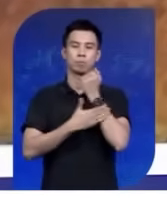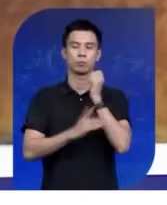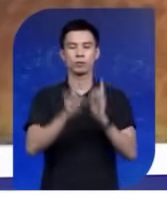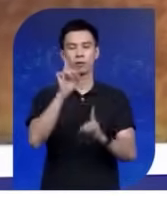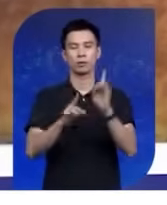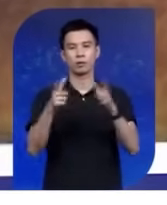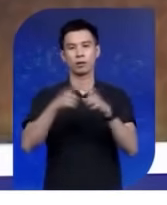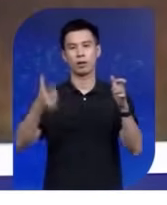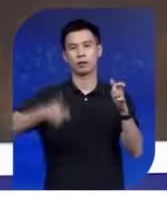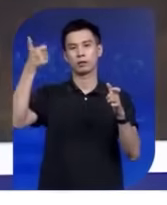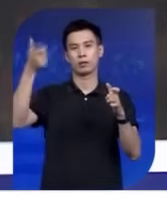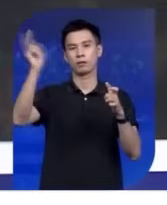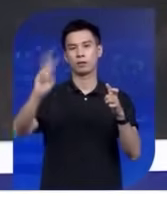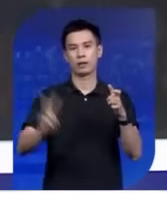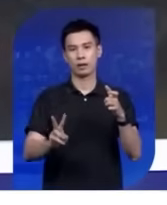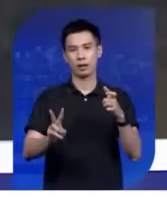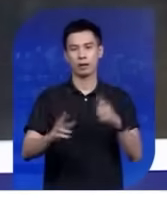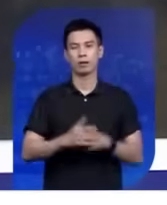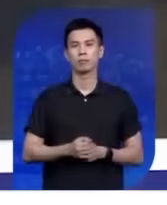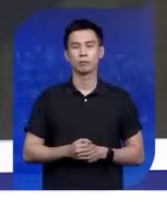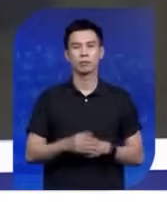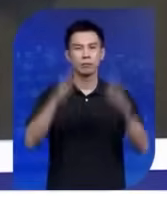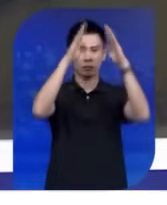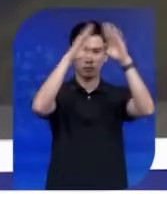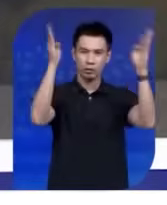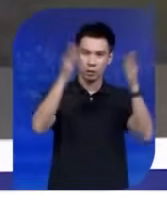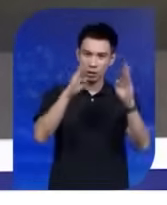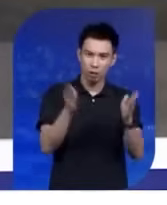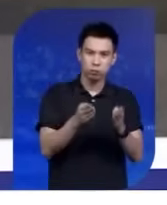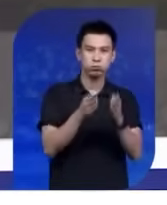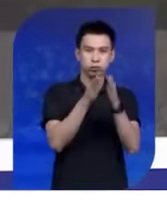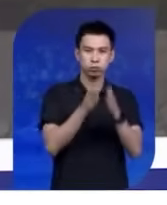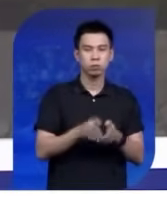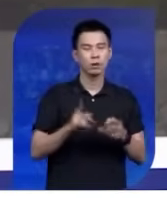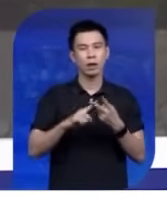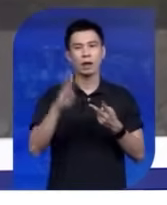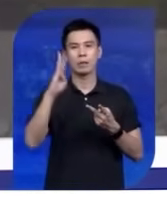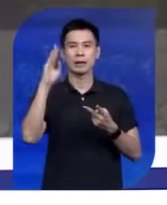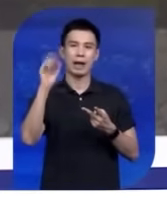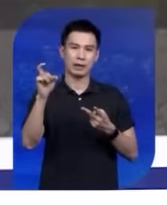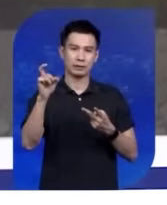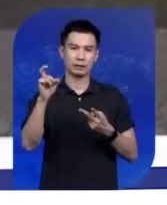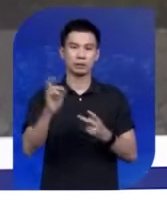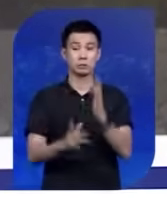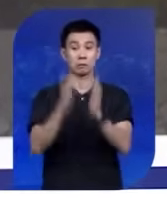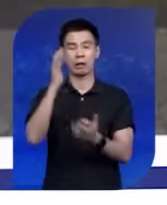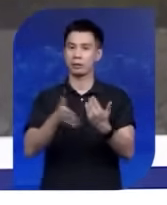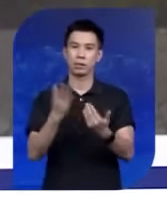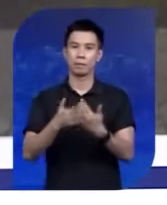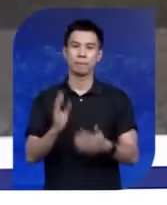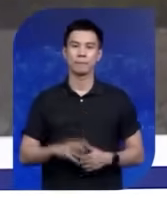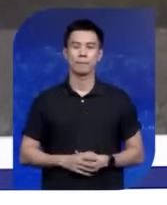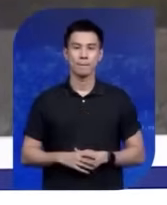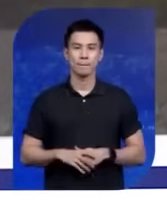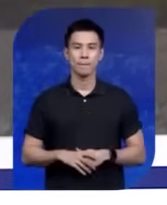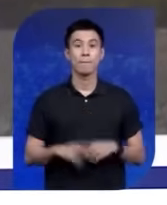nước Phần lớn các cánh rừng đều trồng thông keo bạch đàn là những cây chứa nhiều tinh dầu rất dễ bén lửa thực tế từ các